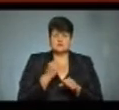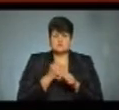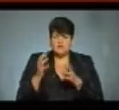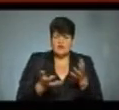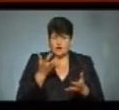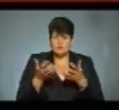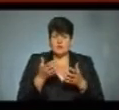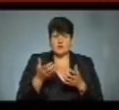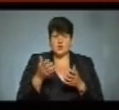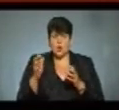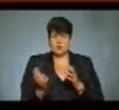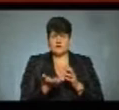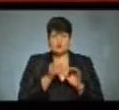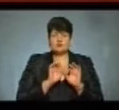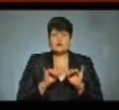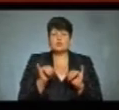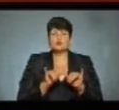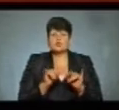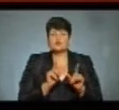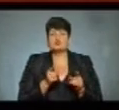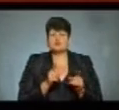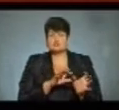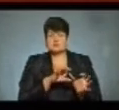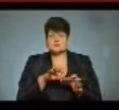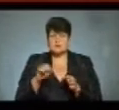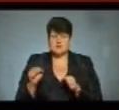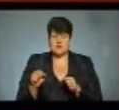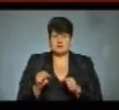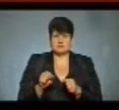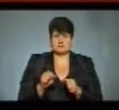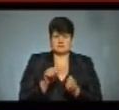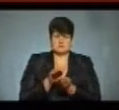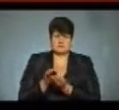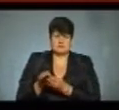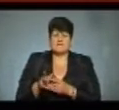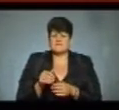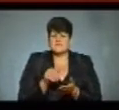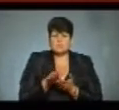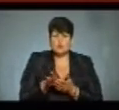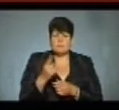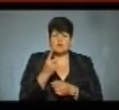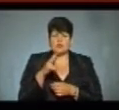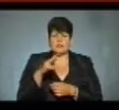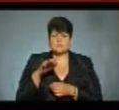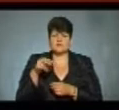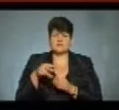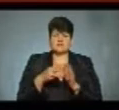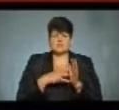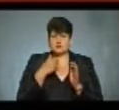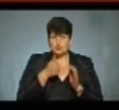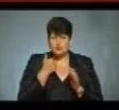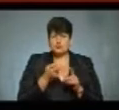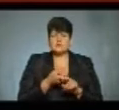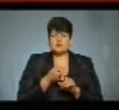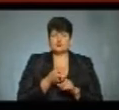Юрій Глухов, розповідати, куди і чому відвезли останки, відмовився. 1 листопада 2018 року з нагоди